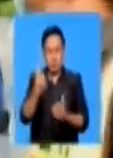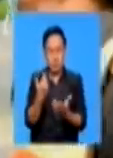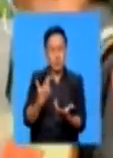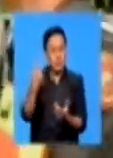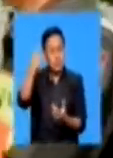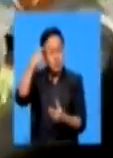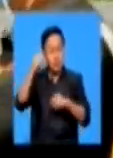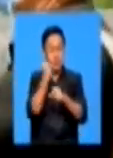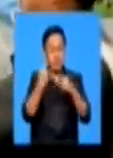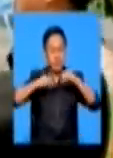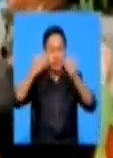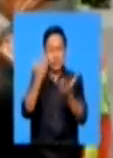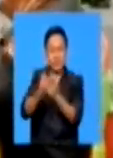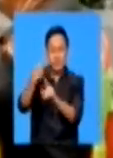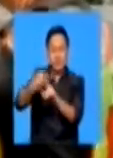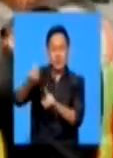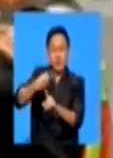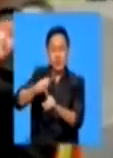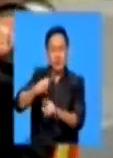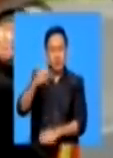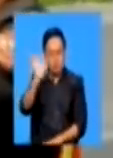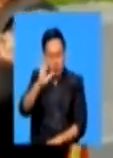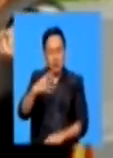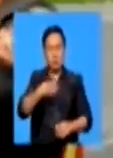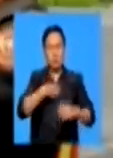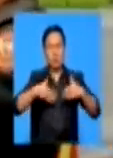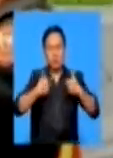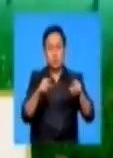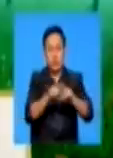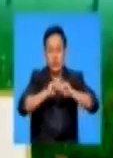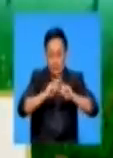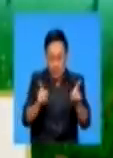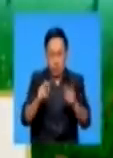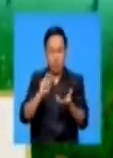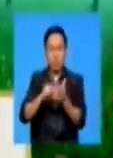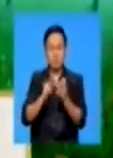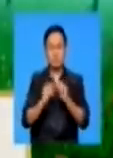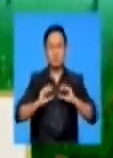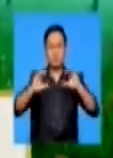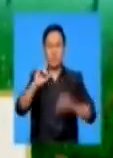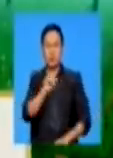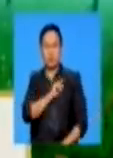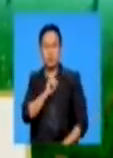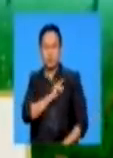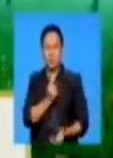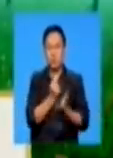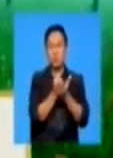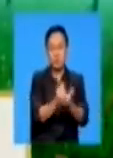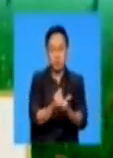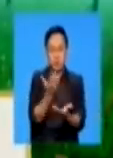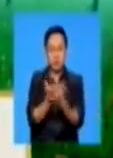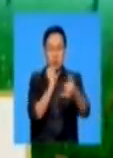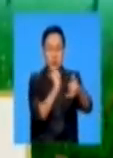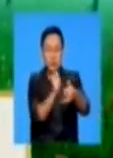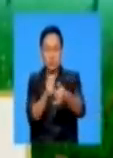ใช่เขาความสุขเขาก็ต้องการนะแต่เขาจำเป็นต้องอยู่ไอ้บีเลี้ยงก็เล็กน้อยก็เขากินเขาอยู่เขาใช้ไปเขาไม่อยู่บ้านก็เอ